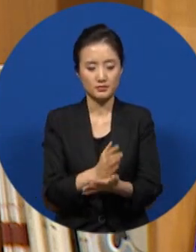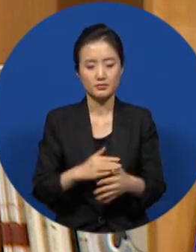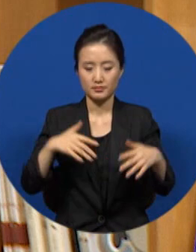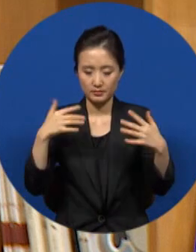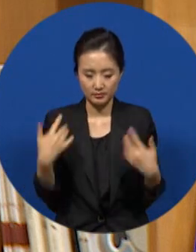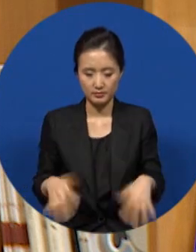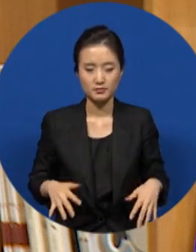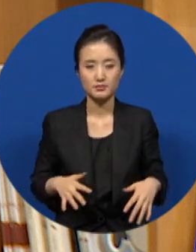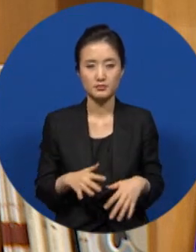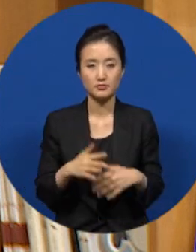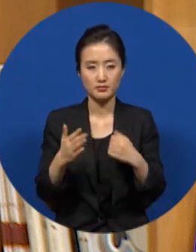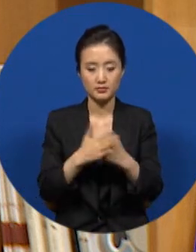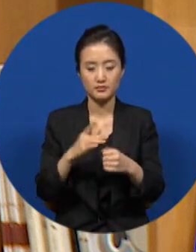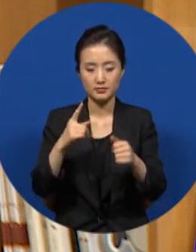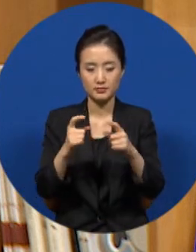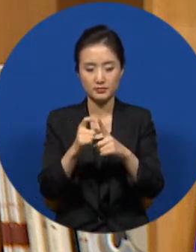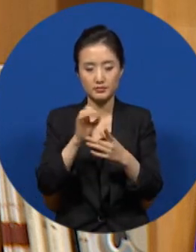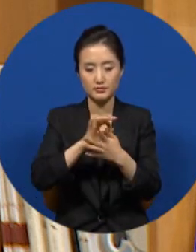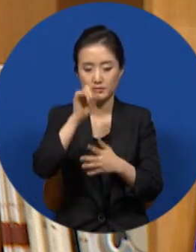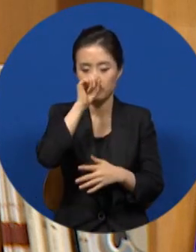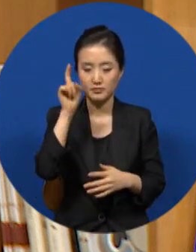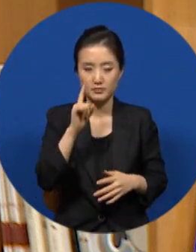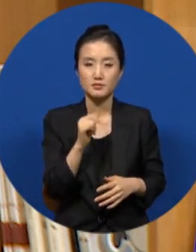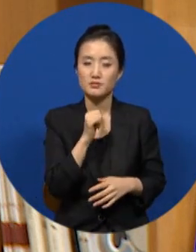그렇다면 스트레스를 받을 때